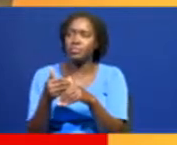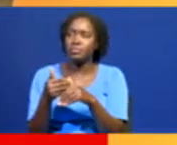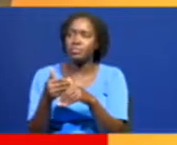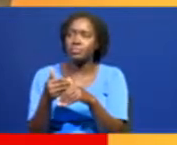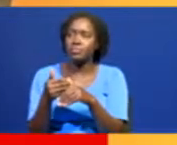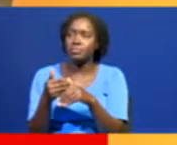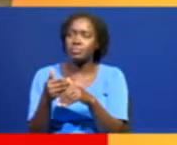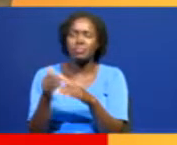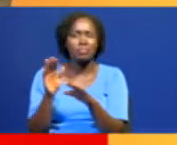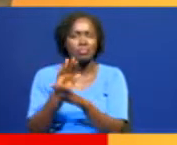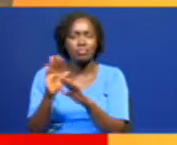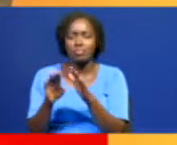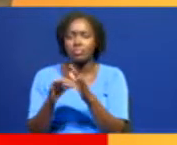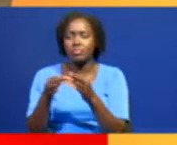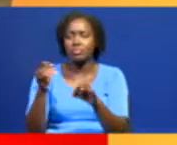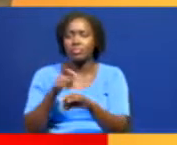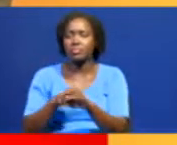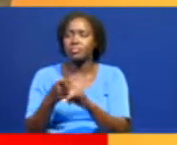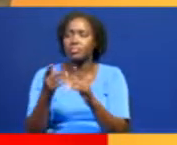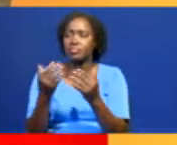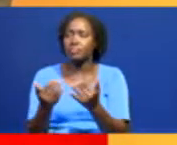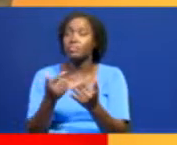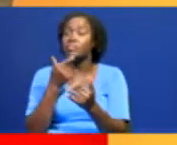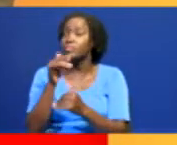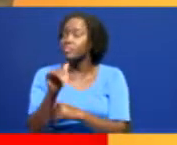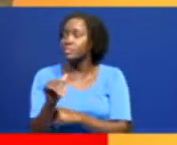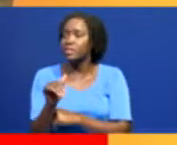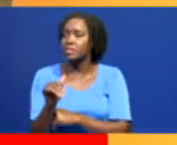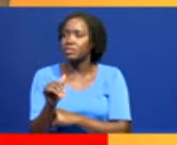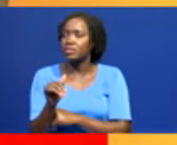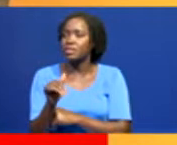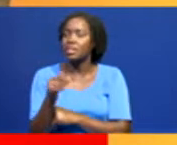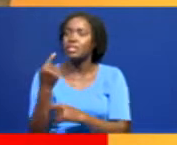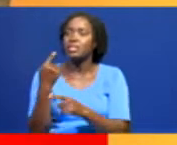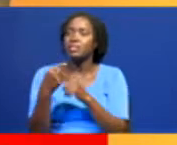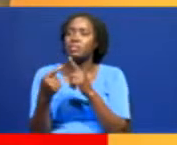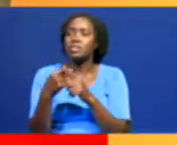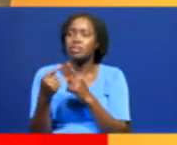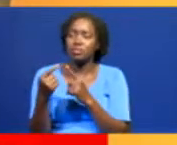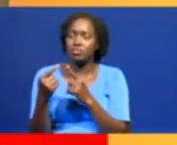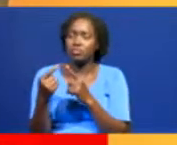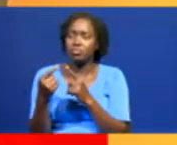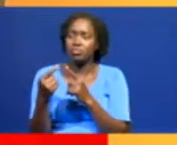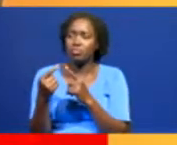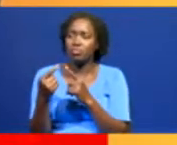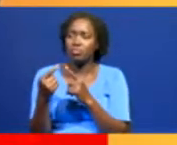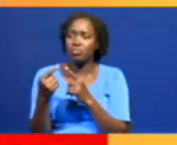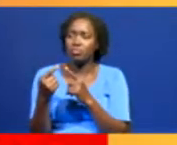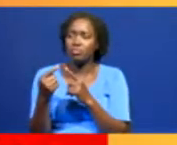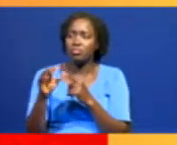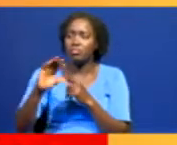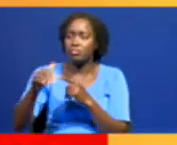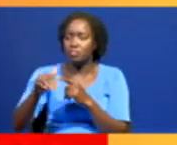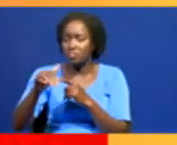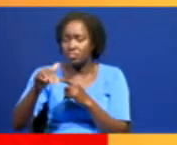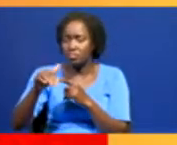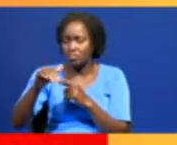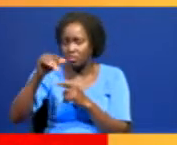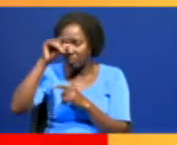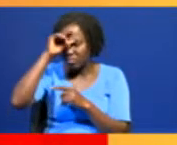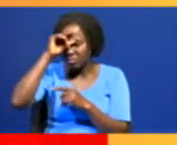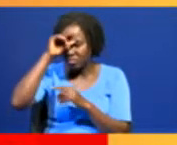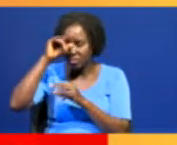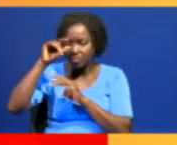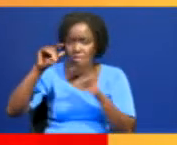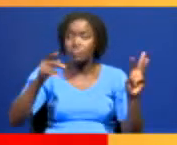masahanati yote zinachukua muda. Lakini kwa sasa naweza kusema kwamba kwa mwaka mmoja wa kwanza kwa serikali katusi ya Pokot Magharibi kuna